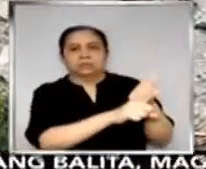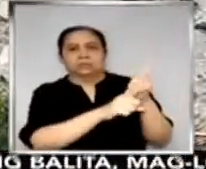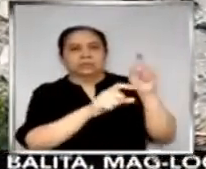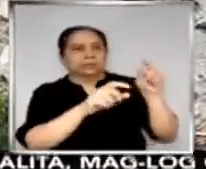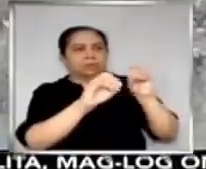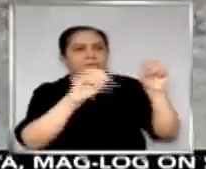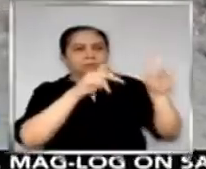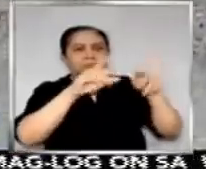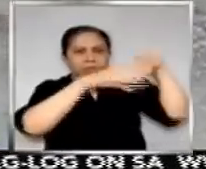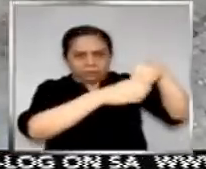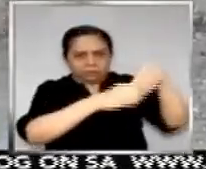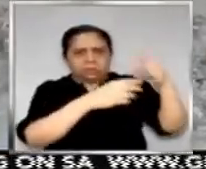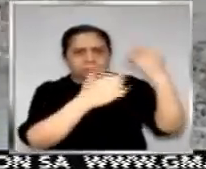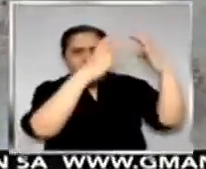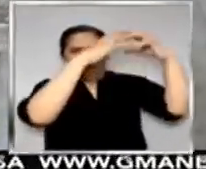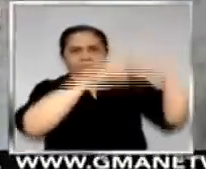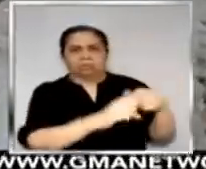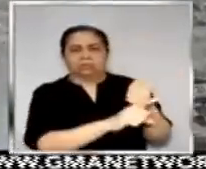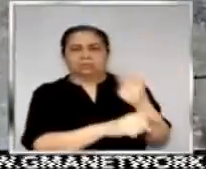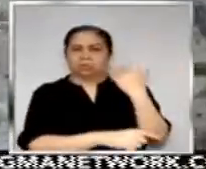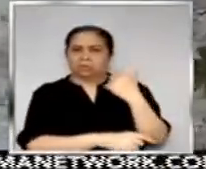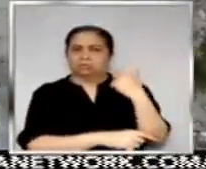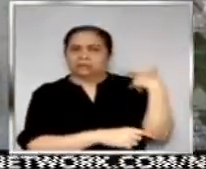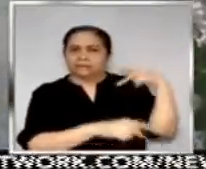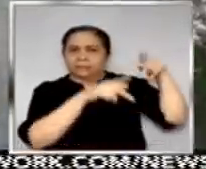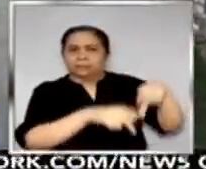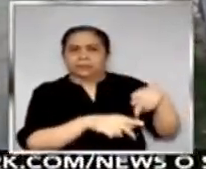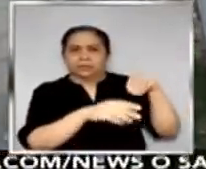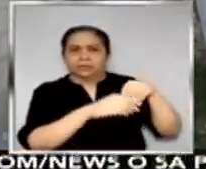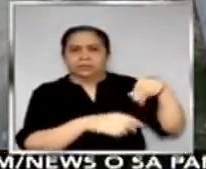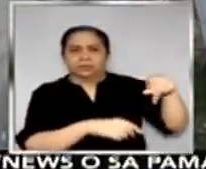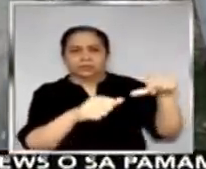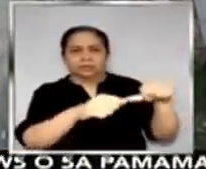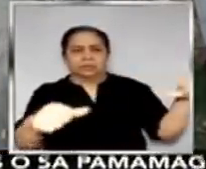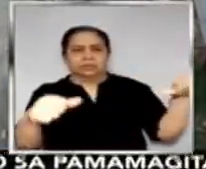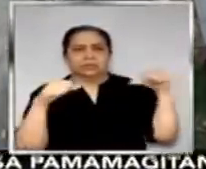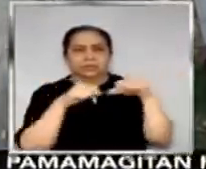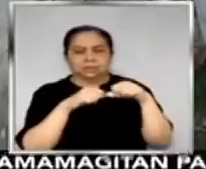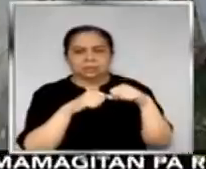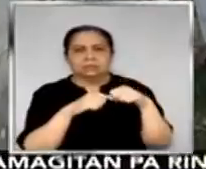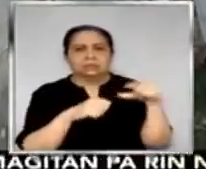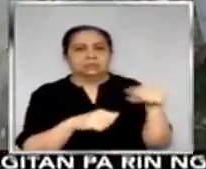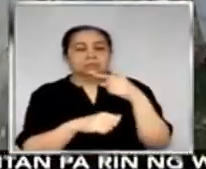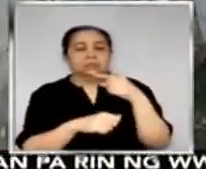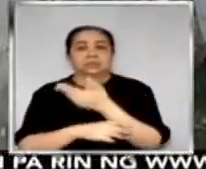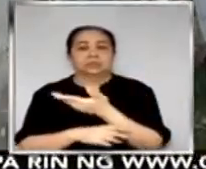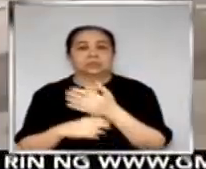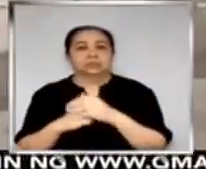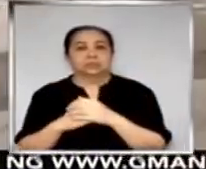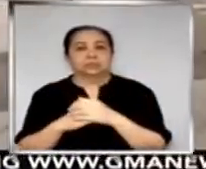eh. Tinatitingnan ko lang kung bakit may tao inaka-call doon sa area daw. According to doon sa